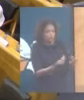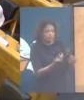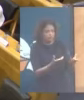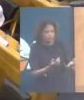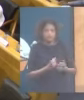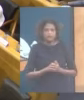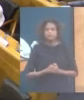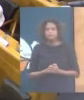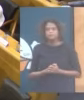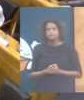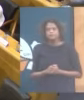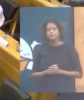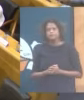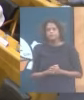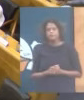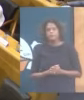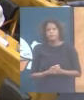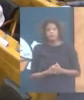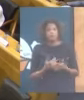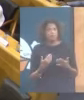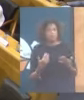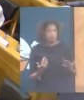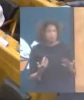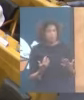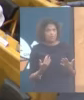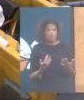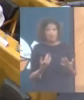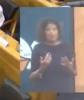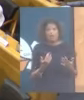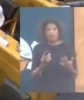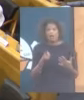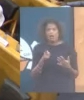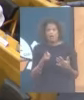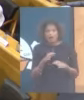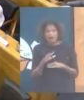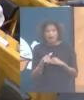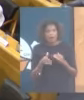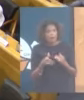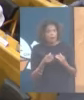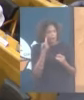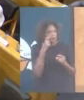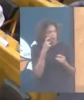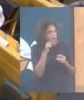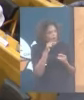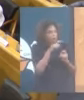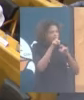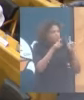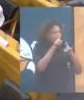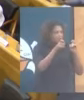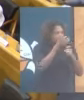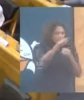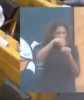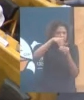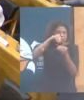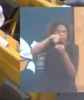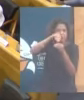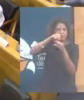Ça a déclenché vraisemblablement toute une batterie de questions auxquelles nous assistons. Effectivement, cette séance est un